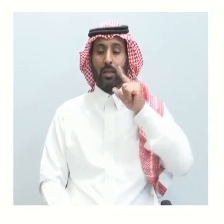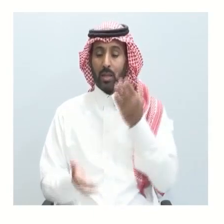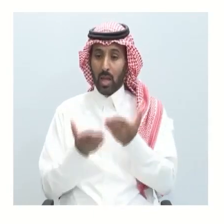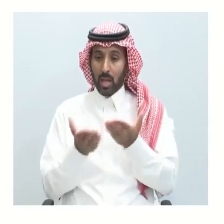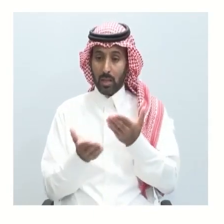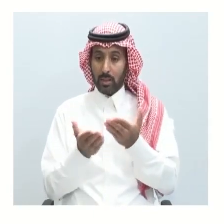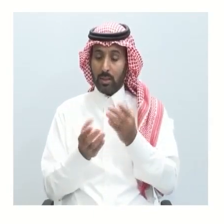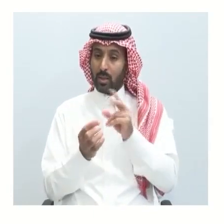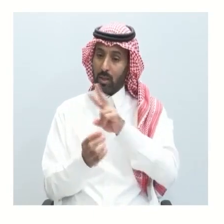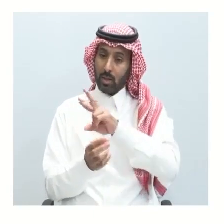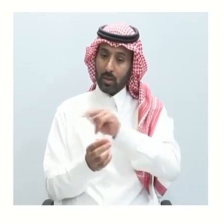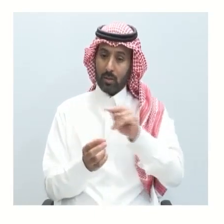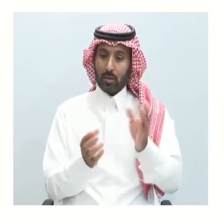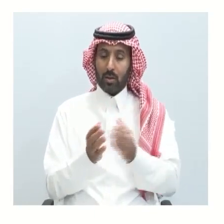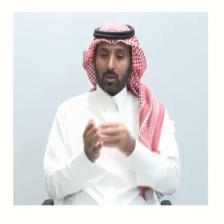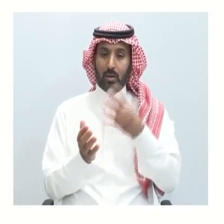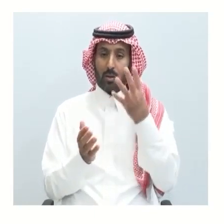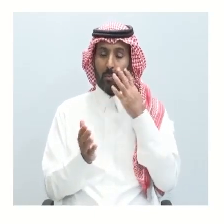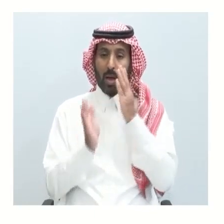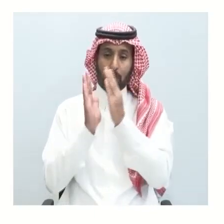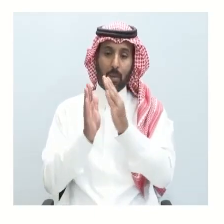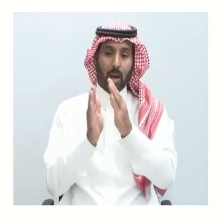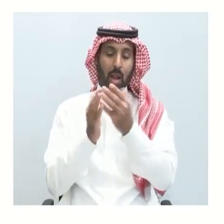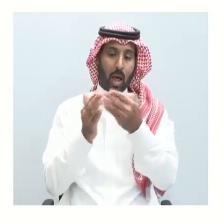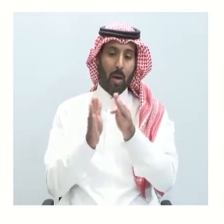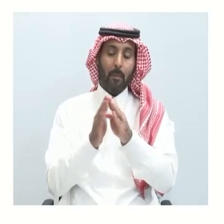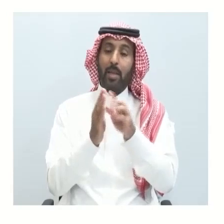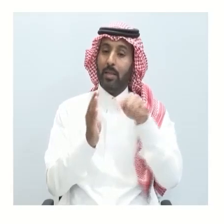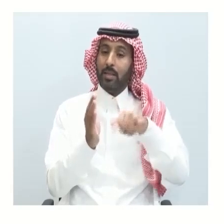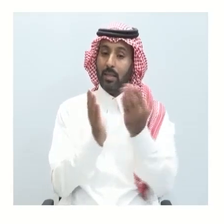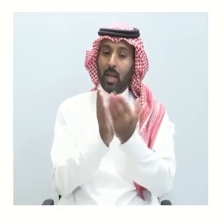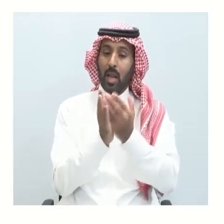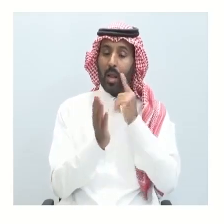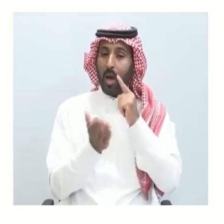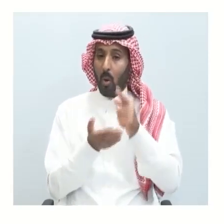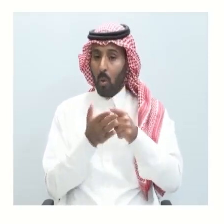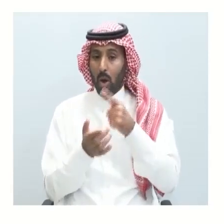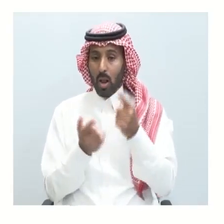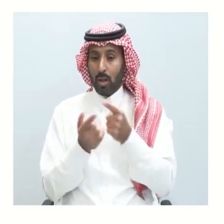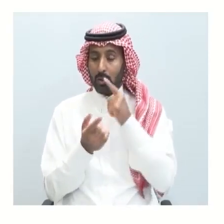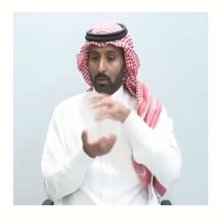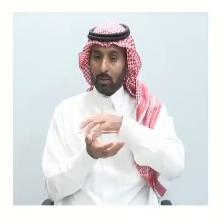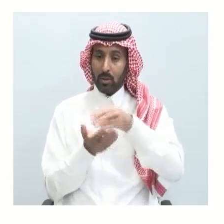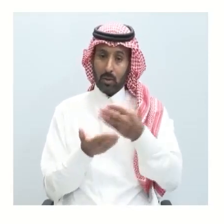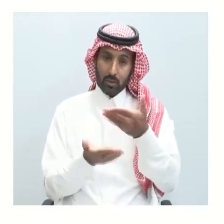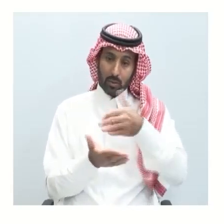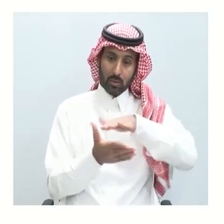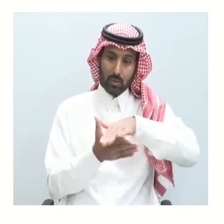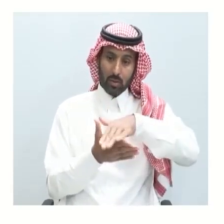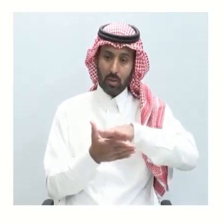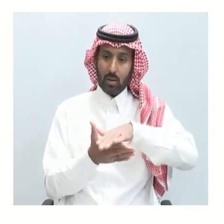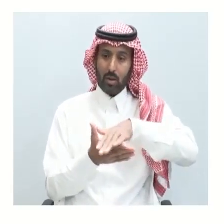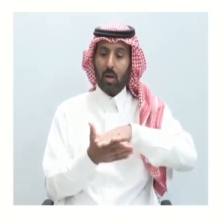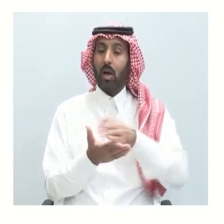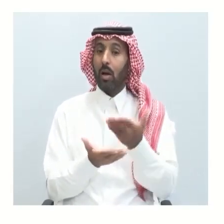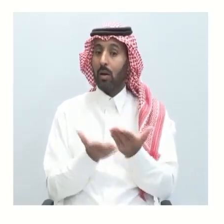المتجانس. نحن ما زلنا في الباب الرابع في الدرس الأول، حالة الاتزان الديناميكي. تعلمنا في الحصة الماضية